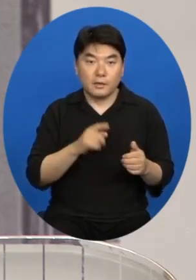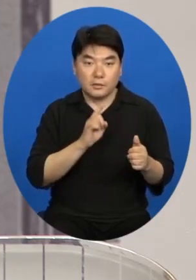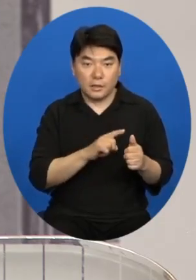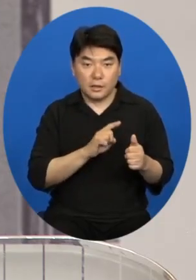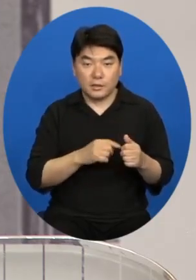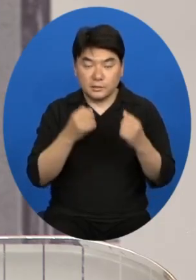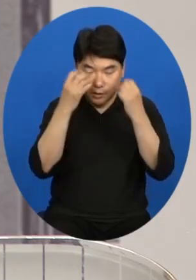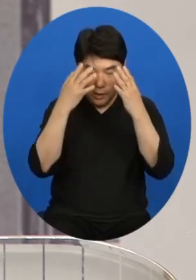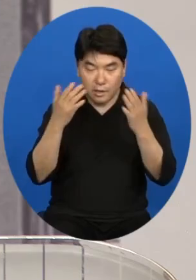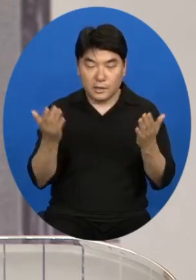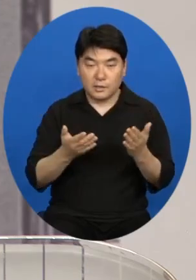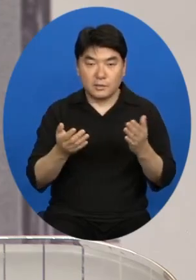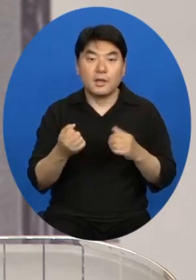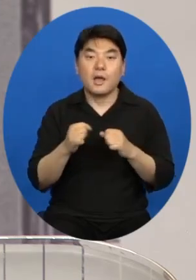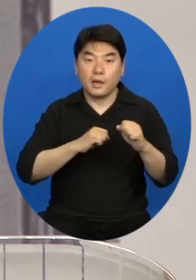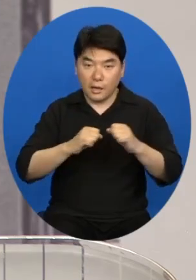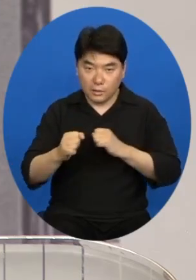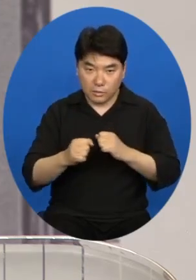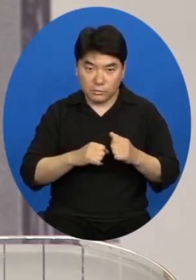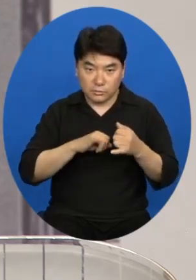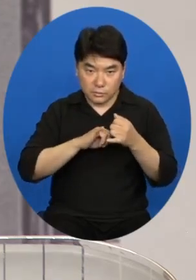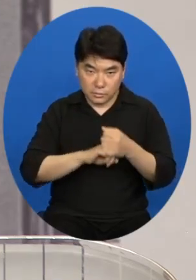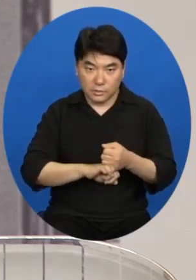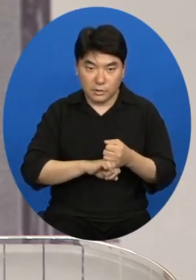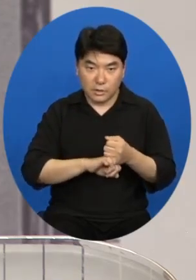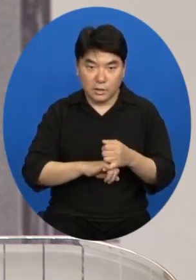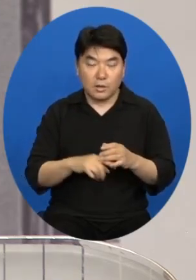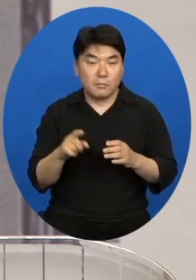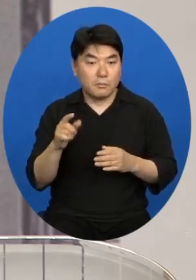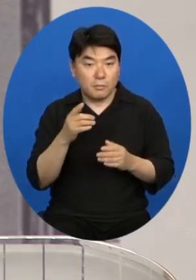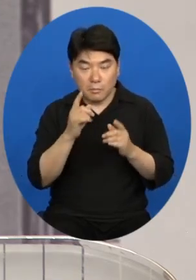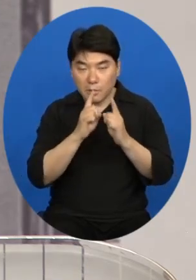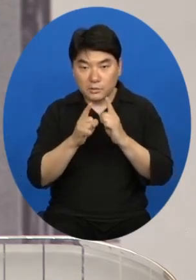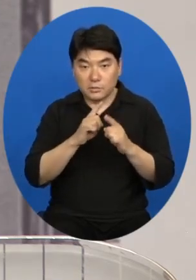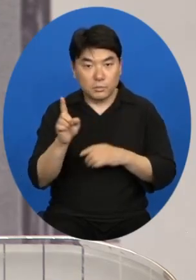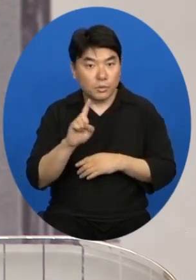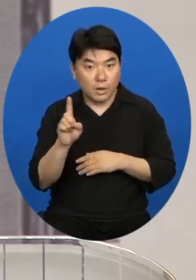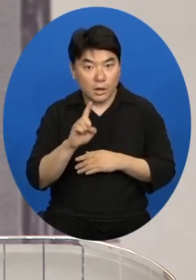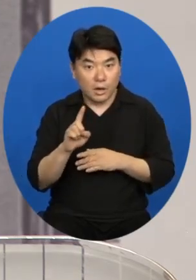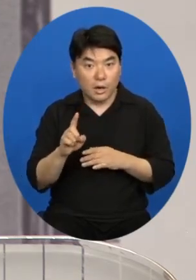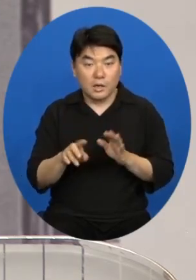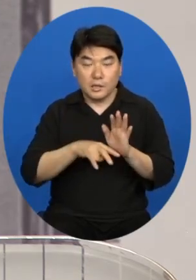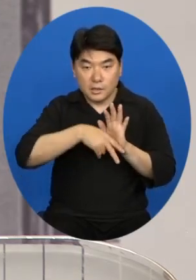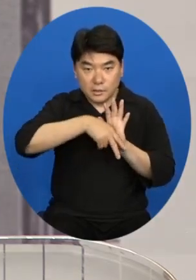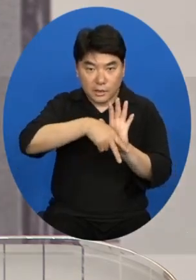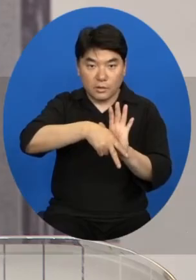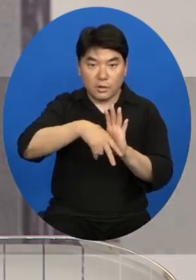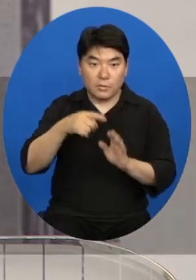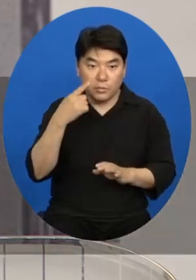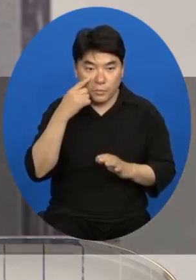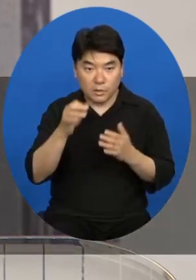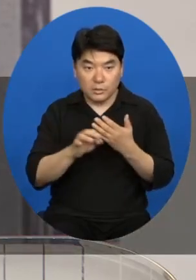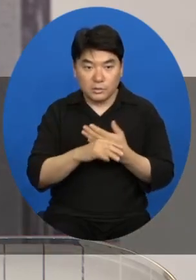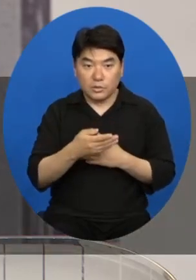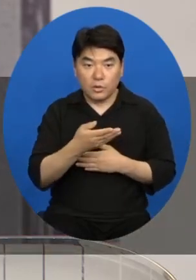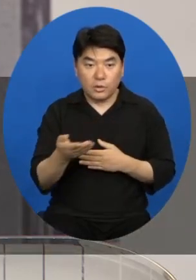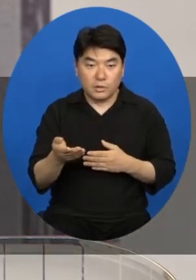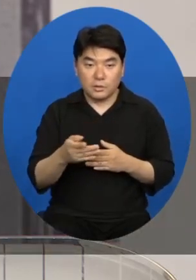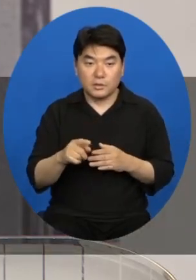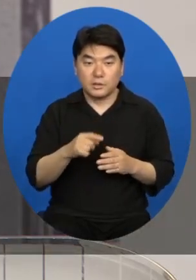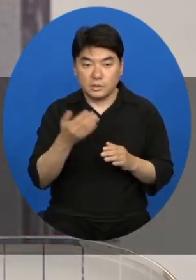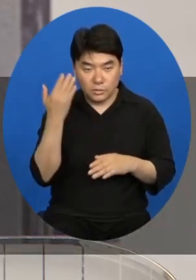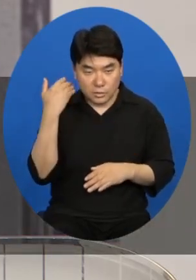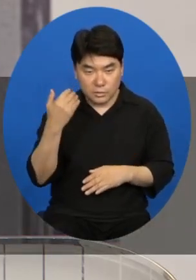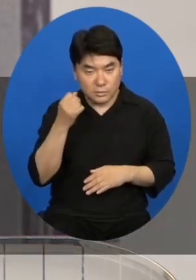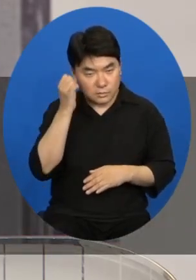일을 행할 거다. 이 말씀이 뭔가 보니까 이사야 말씀이었어요. 43장 18절입니다. 너희는 이전 일을 기억하지